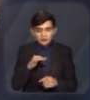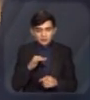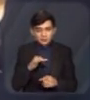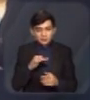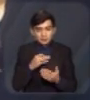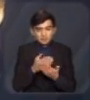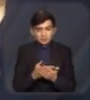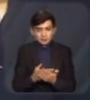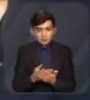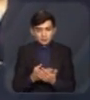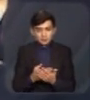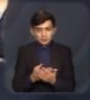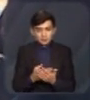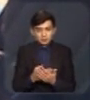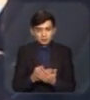И